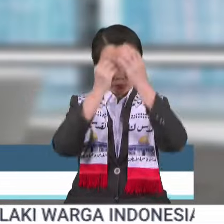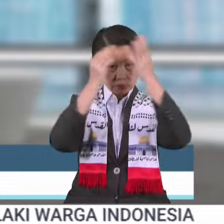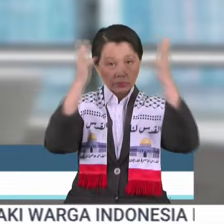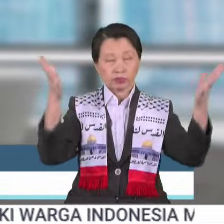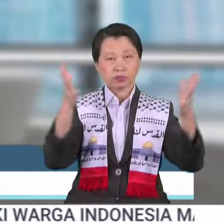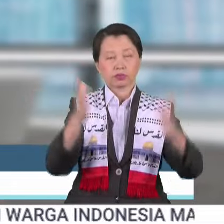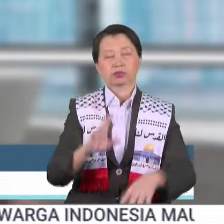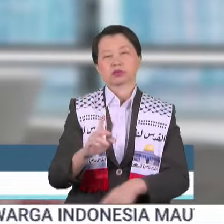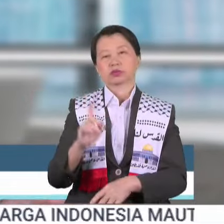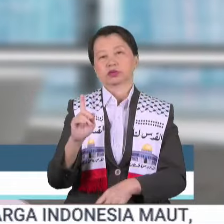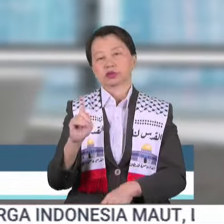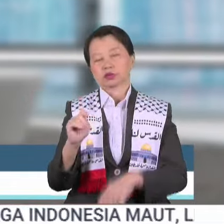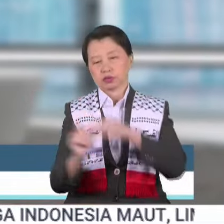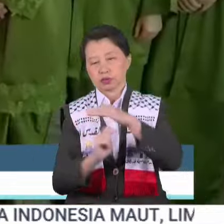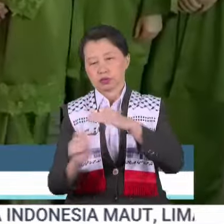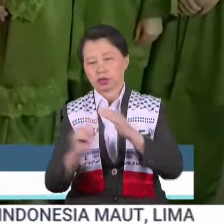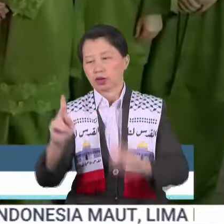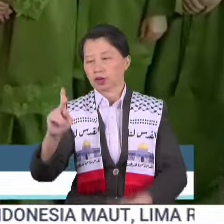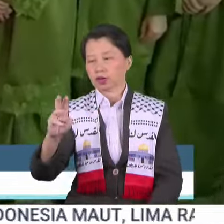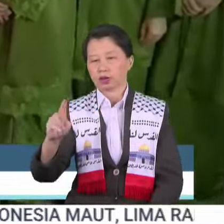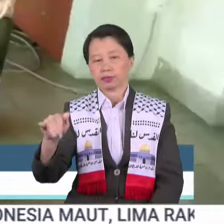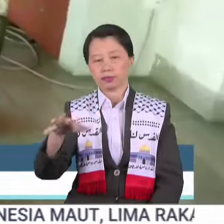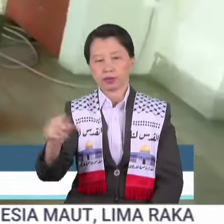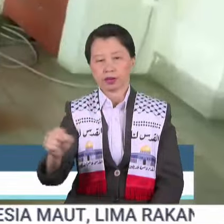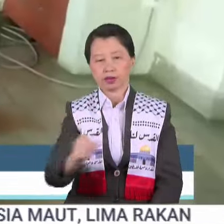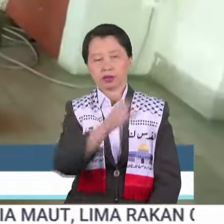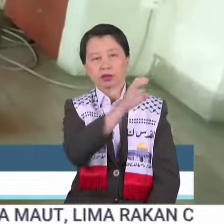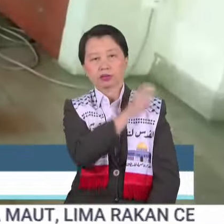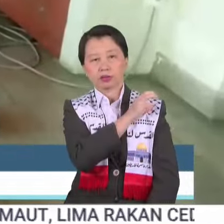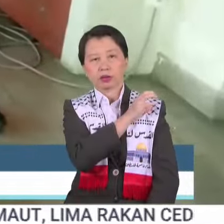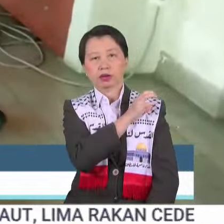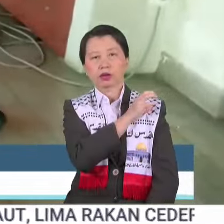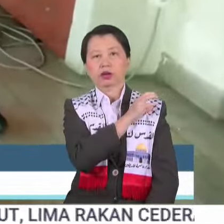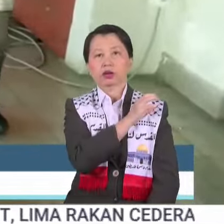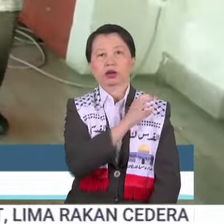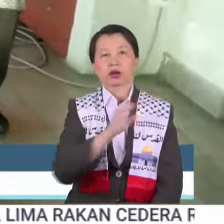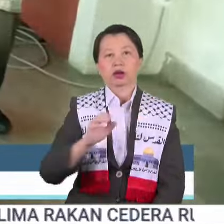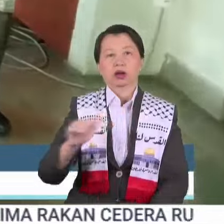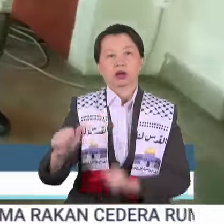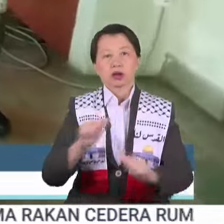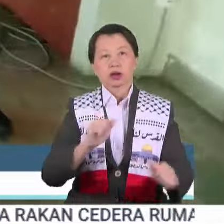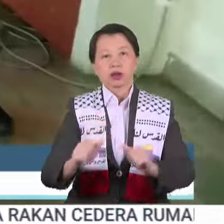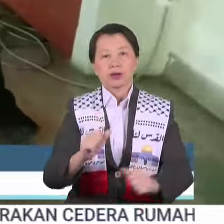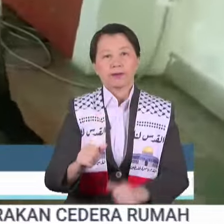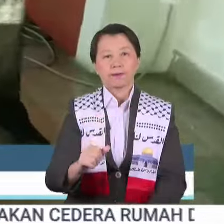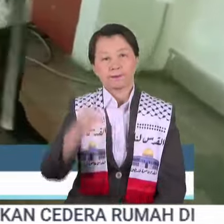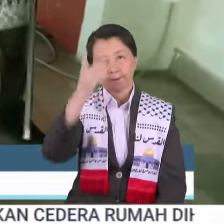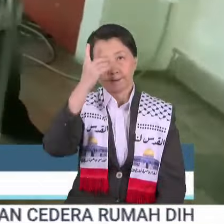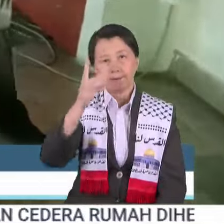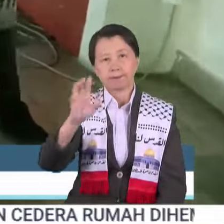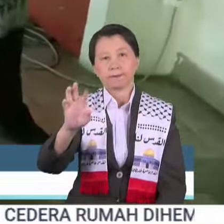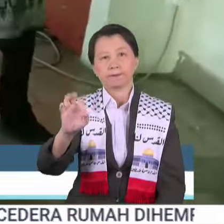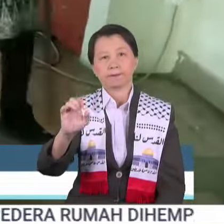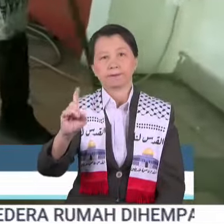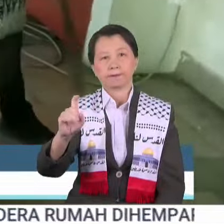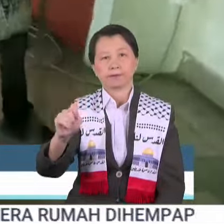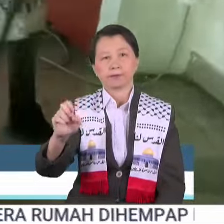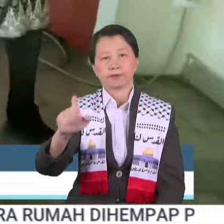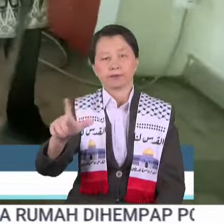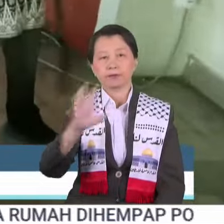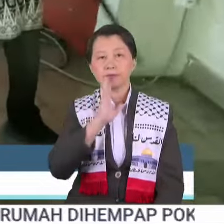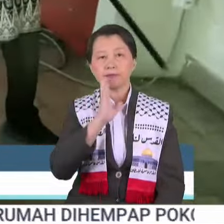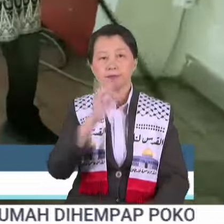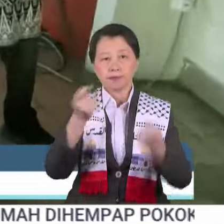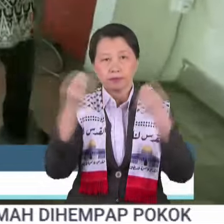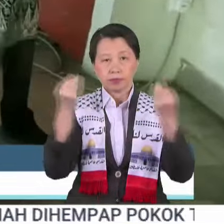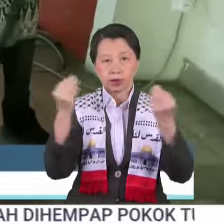kemas. Ketika berucap pada majlis tersebut, Pengerusi Jawatan Kuasa Aktiviti Kemas Parlimen Kangar, Dato' Dr. Fatul Bari Mat Jahir berkata,